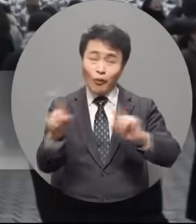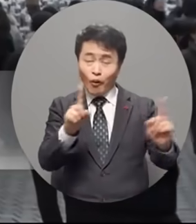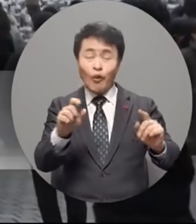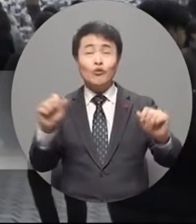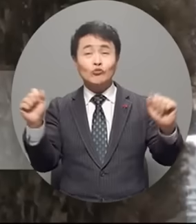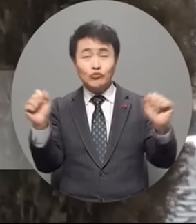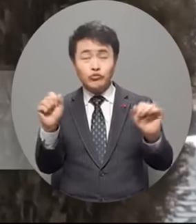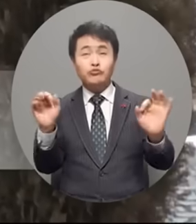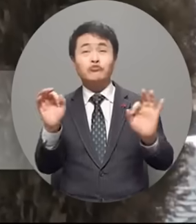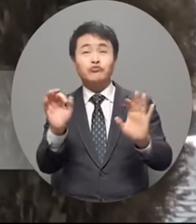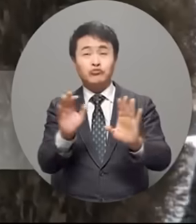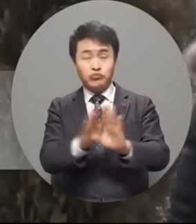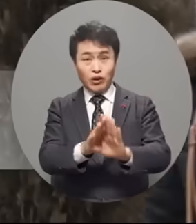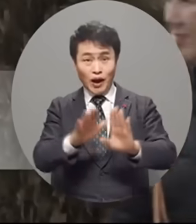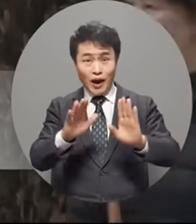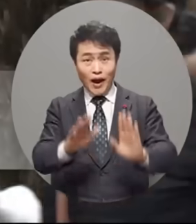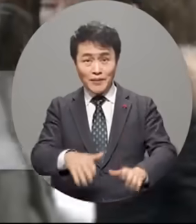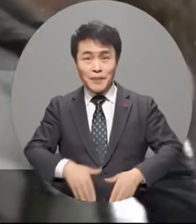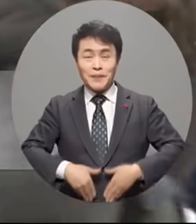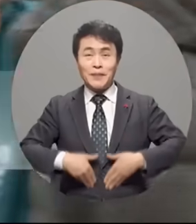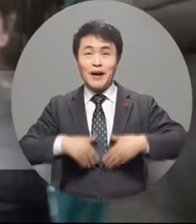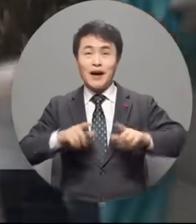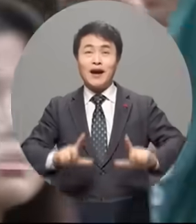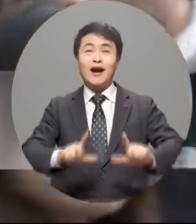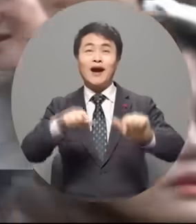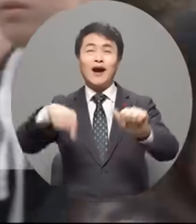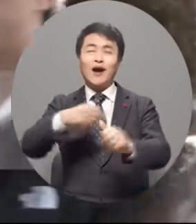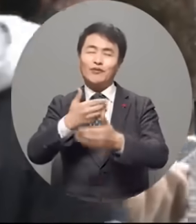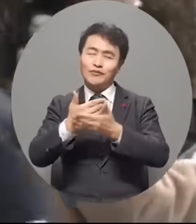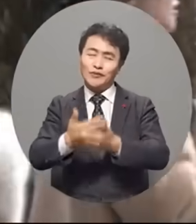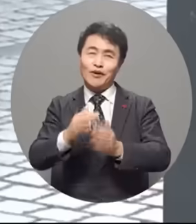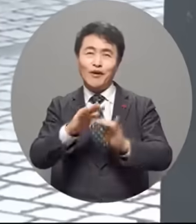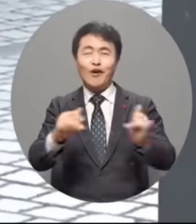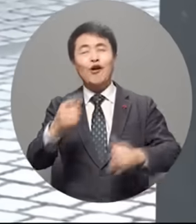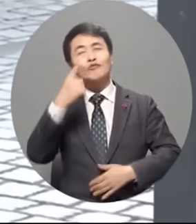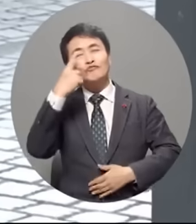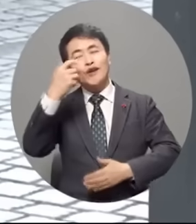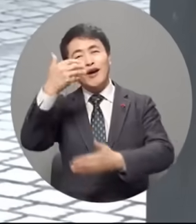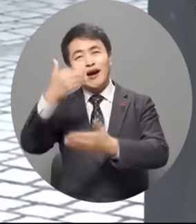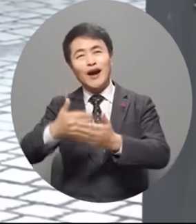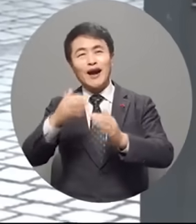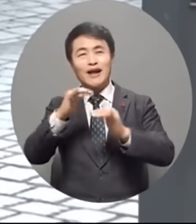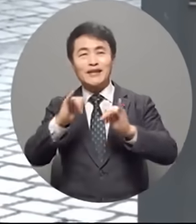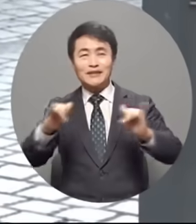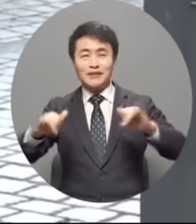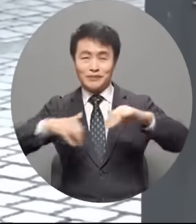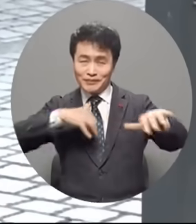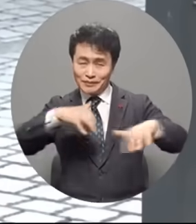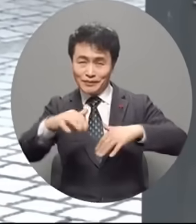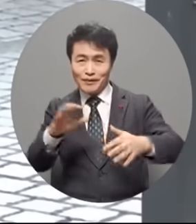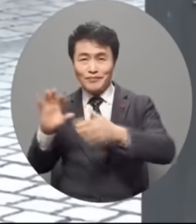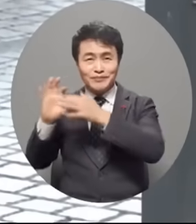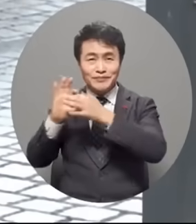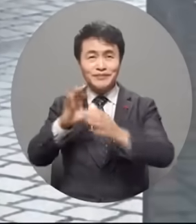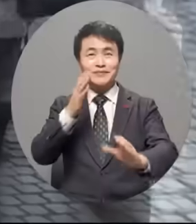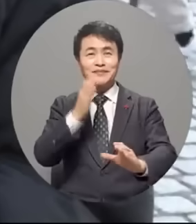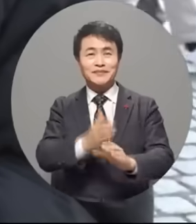강추위도 누그러졌는데요. 포근한 날씨 속에 소중한 사람들과 추억을 남기려는 시민들의 발걸음이 끊이지 않았습니다.